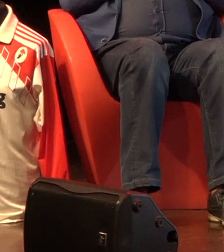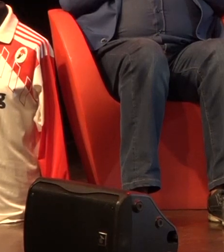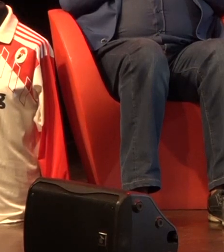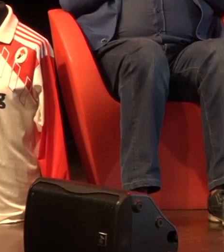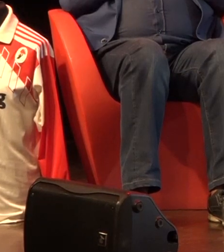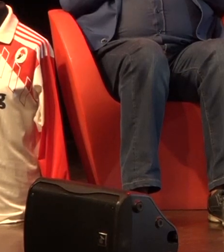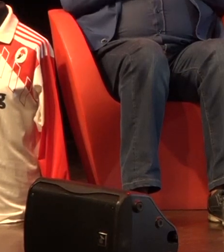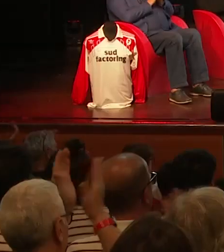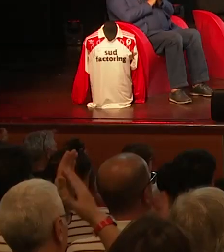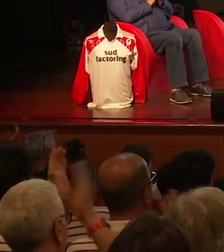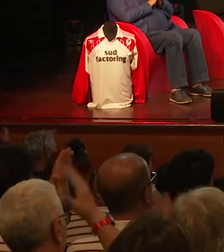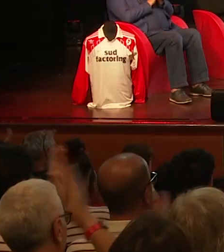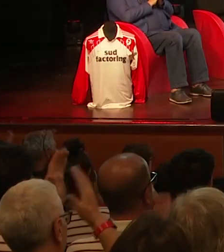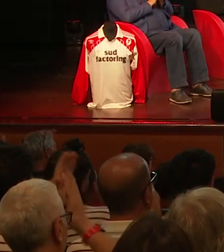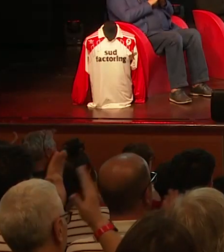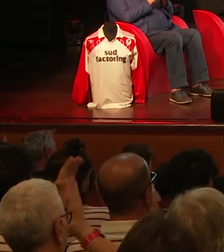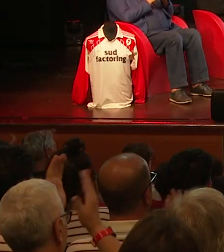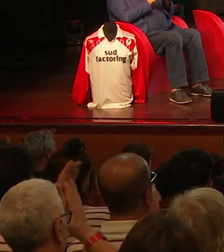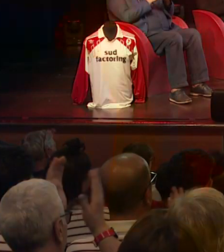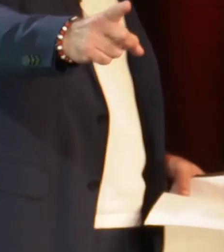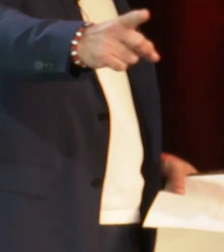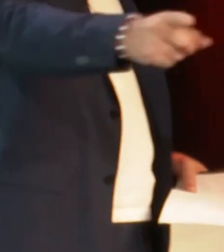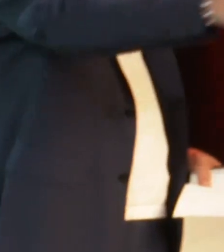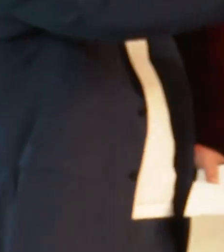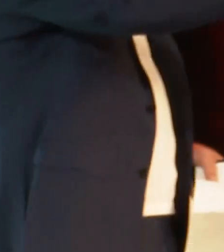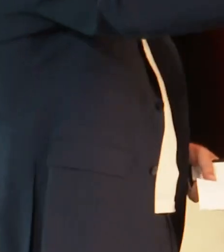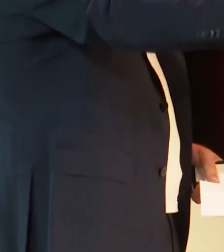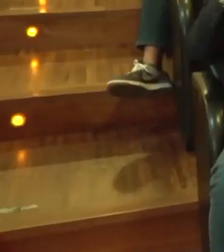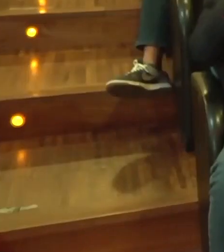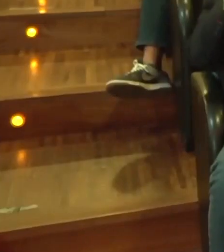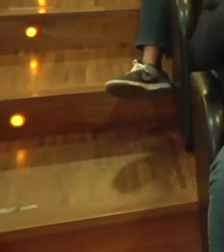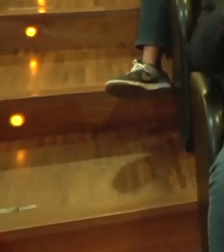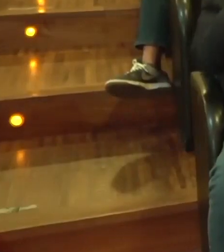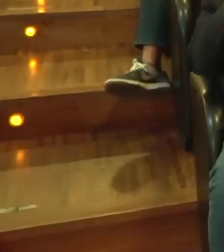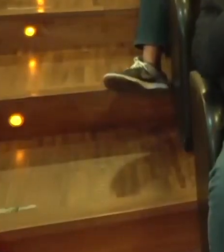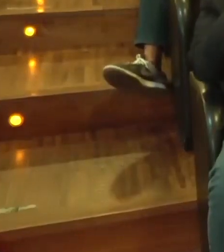De Trizio, grazie a Maricla Pastore, grazie a